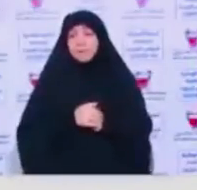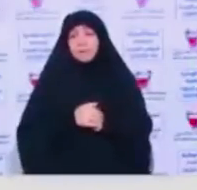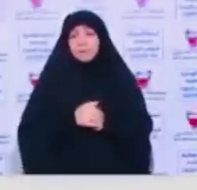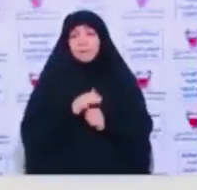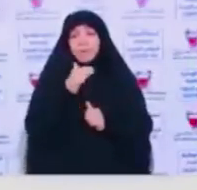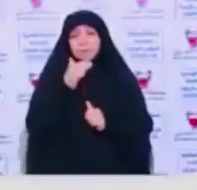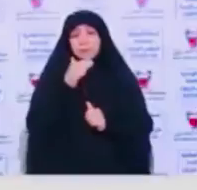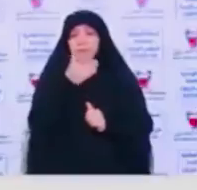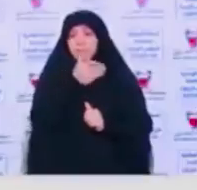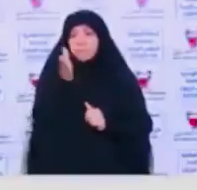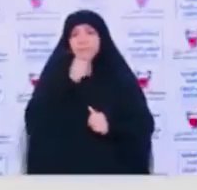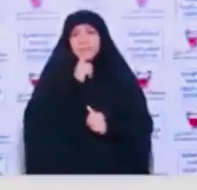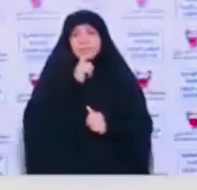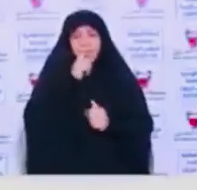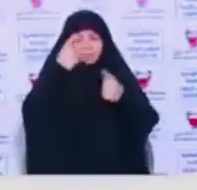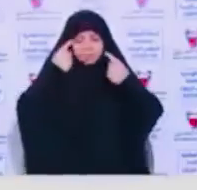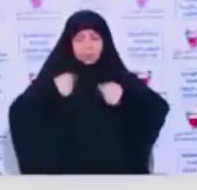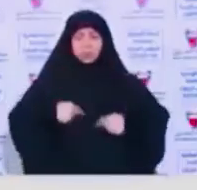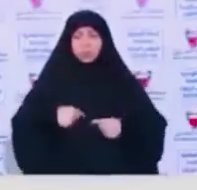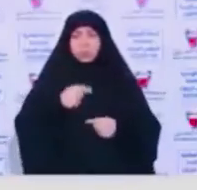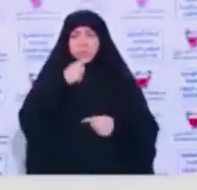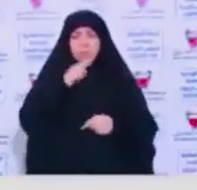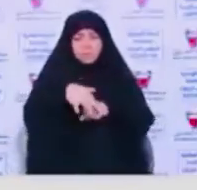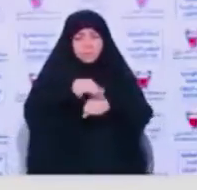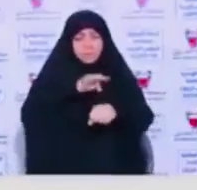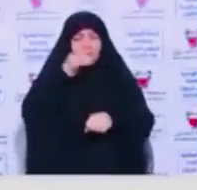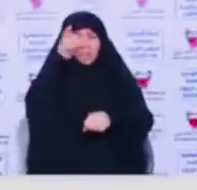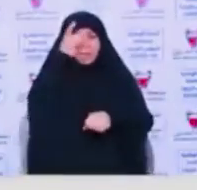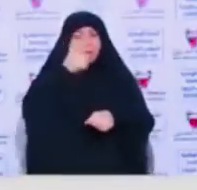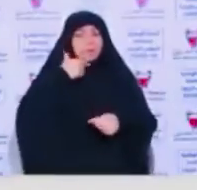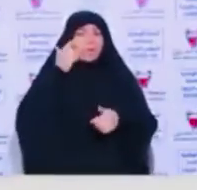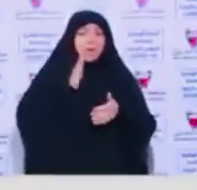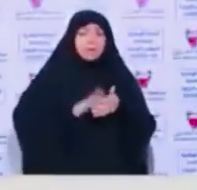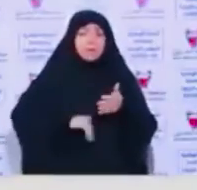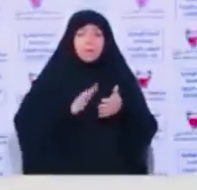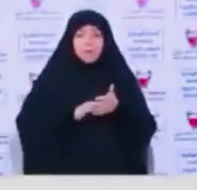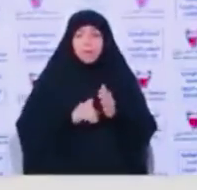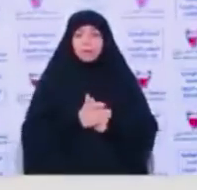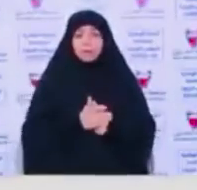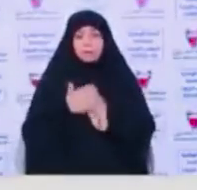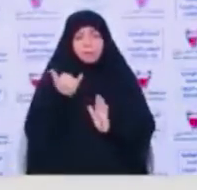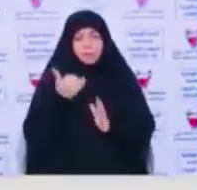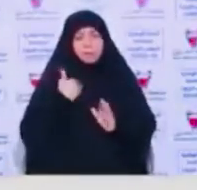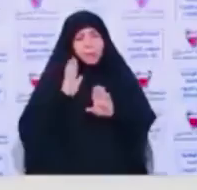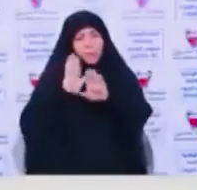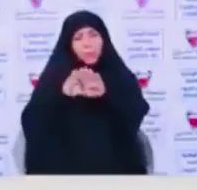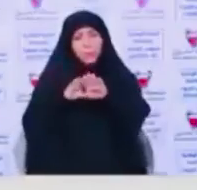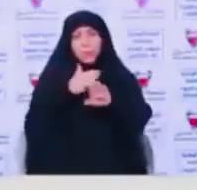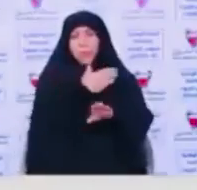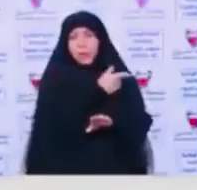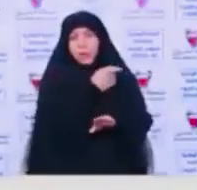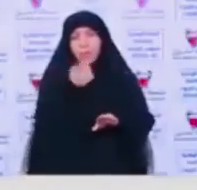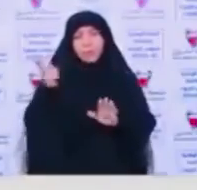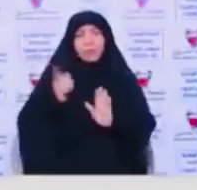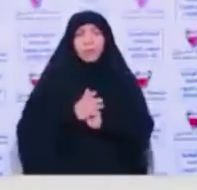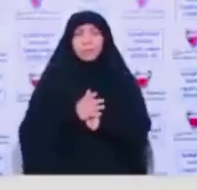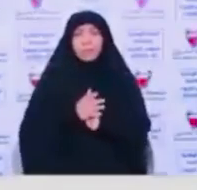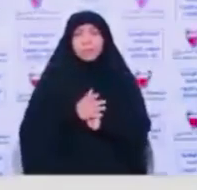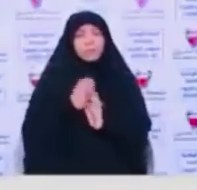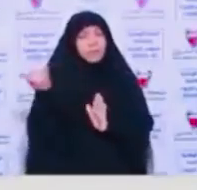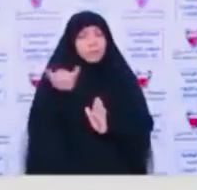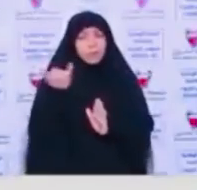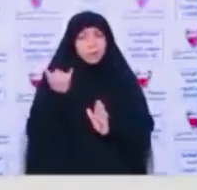والأصحاب المناعة الضعيفة. وتكون رسالتي أنا صراحة، أو رسالة جميع أعضاء الفريق الوطني للأشخاص الغير